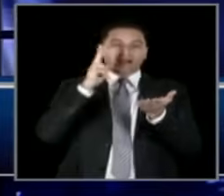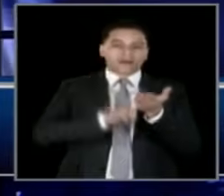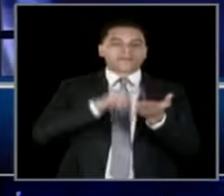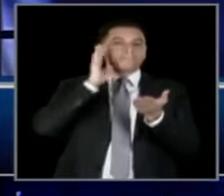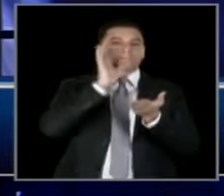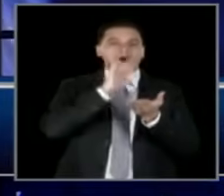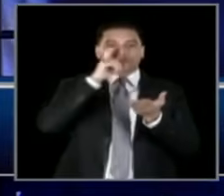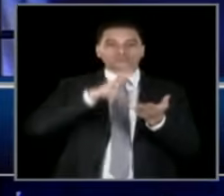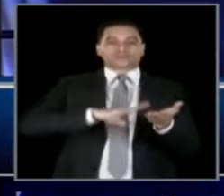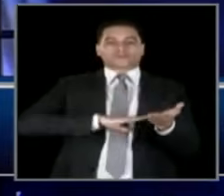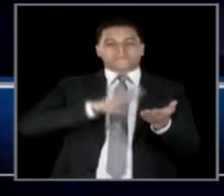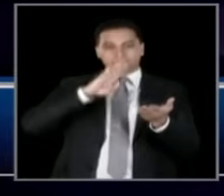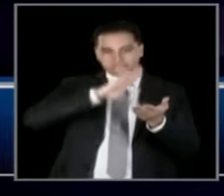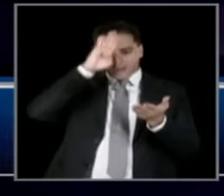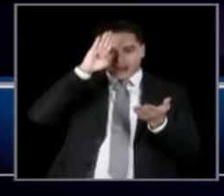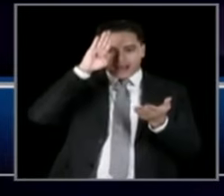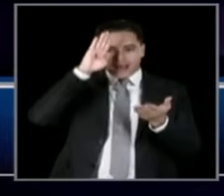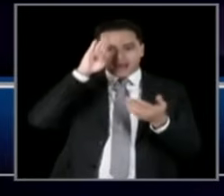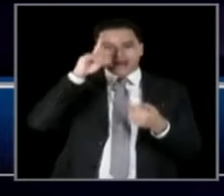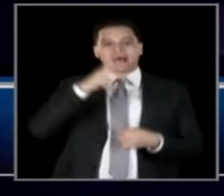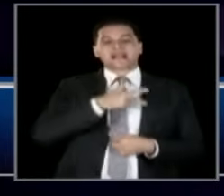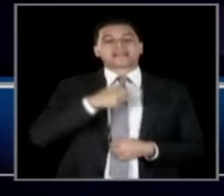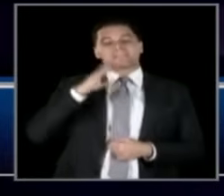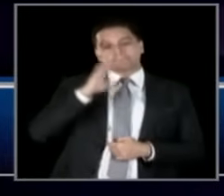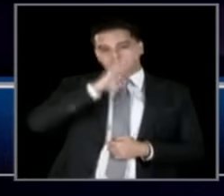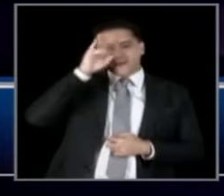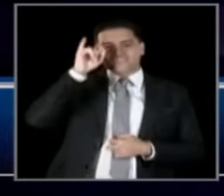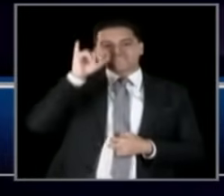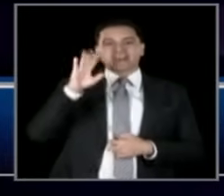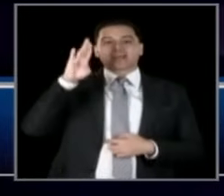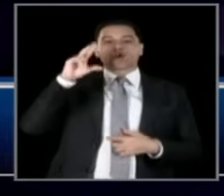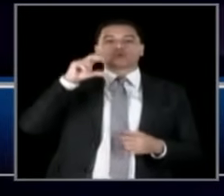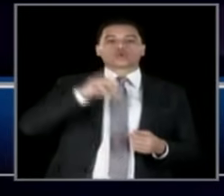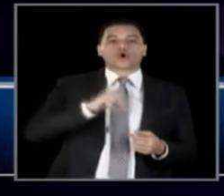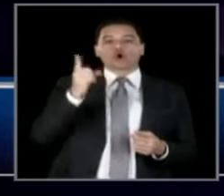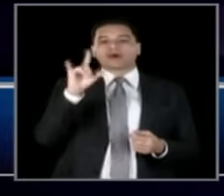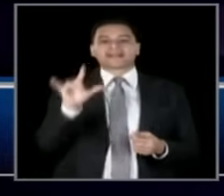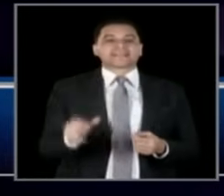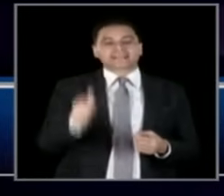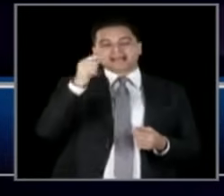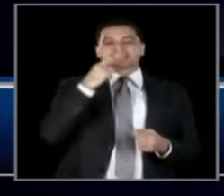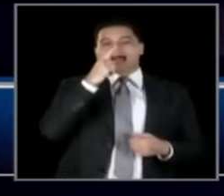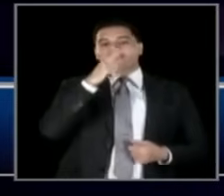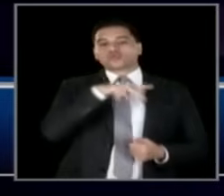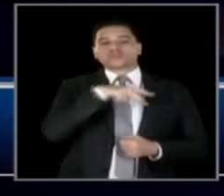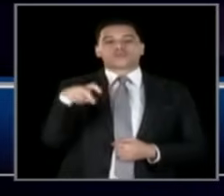كرولوس. ملكة فيكتوريا. الملكة فيكتوريا. سنة